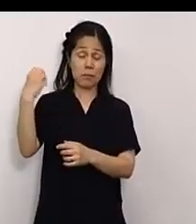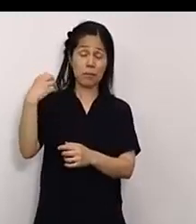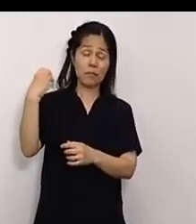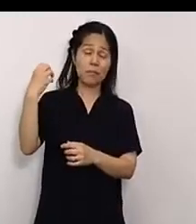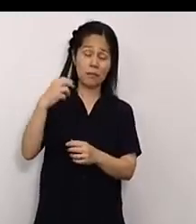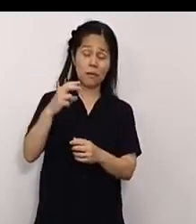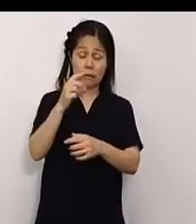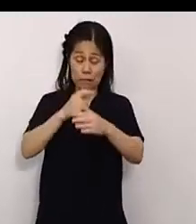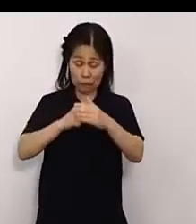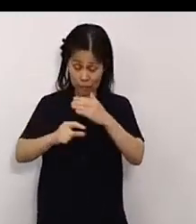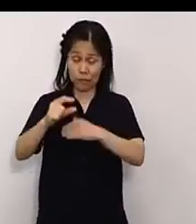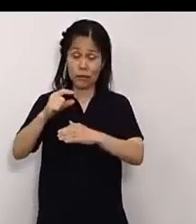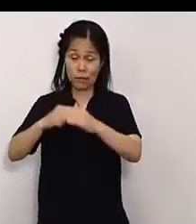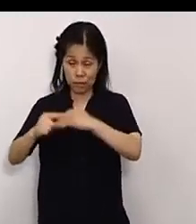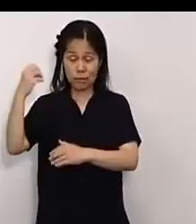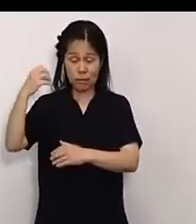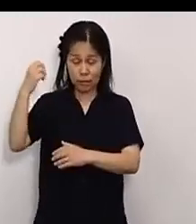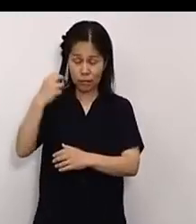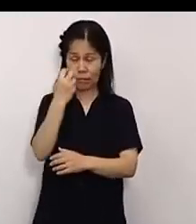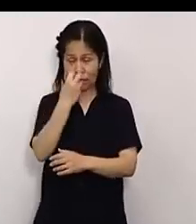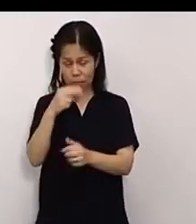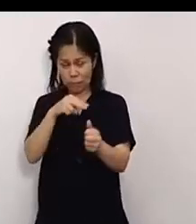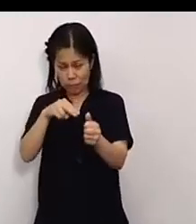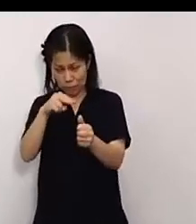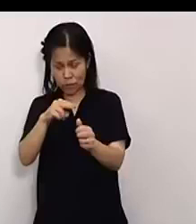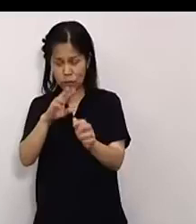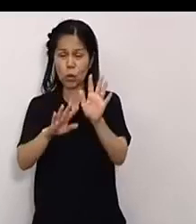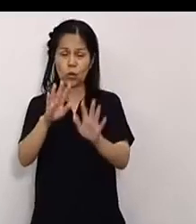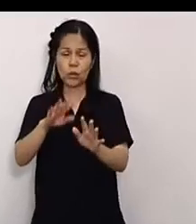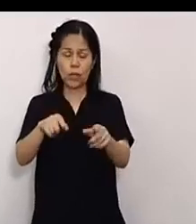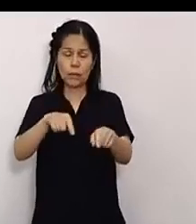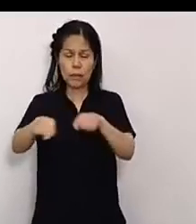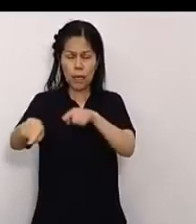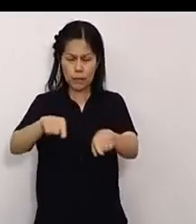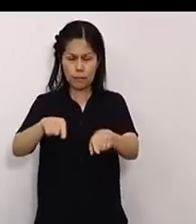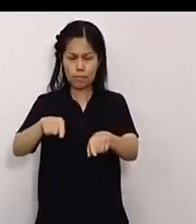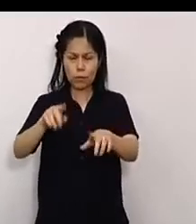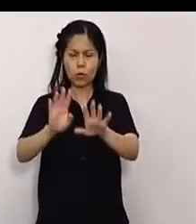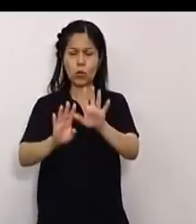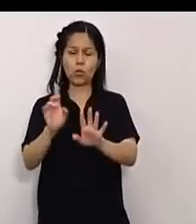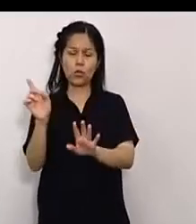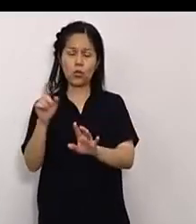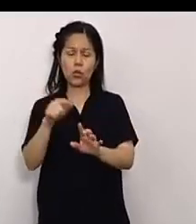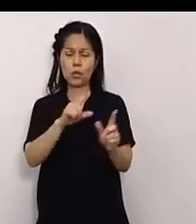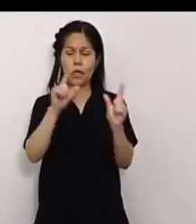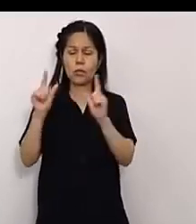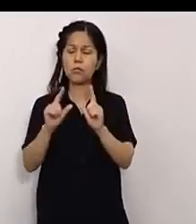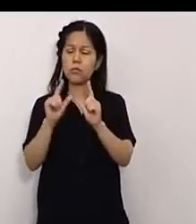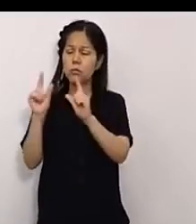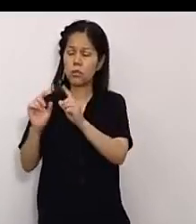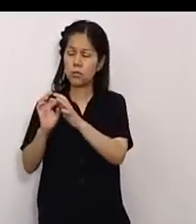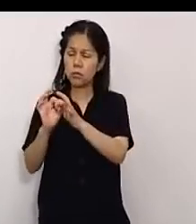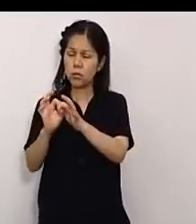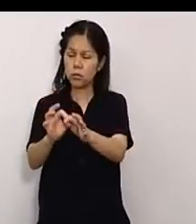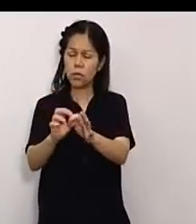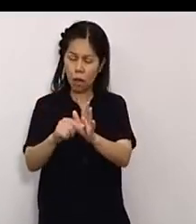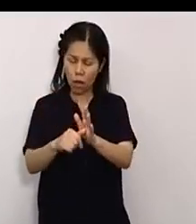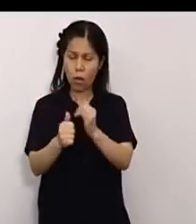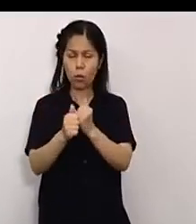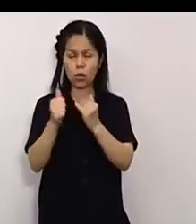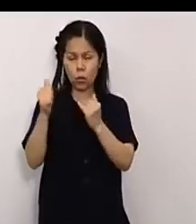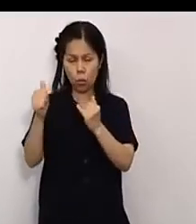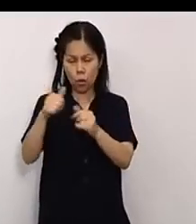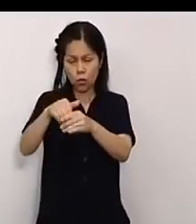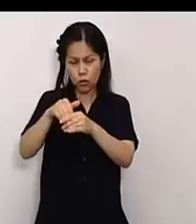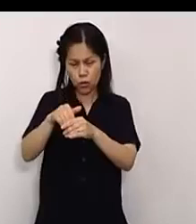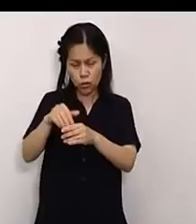ずっと監視されたり管理されたり支配されたりすると、その生活の中で、夫も当然収入が減